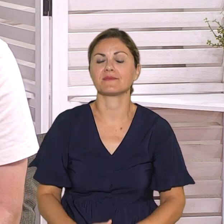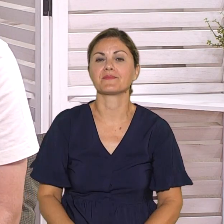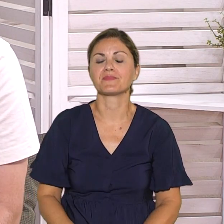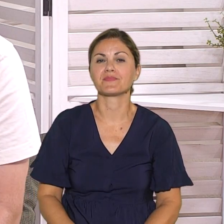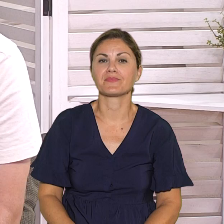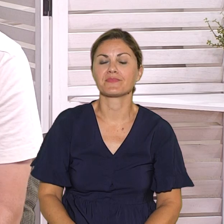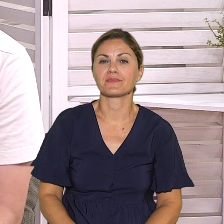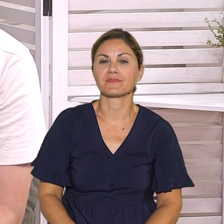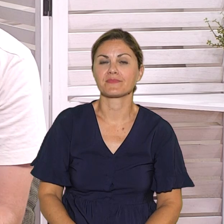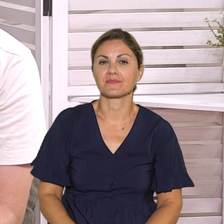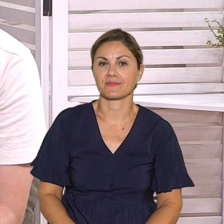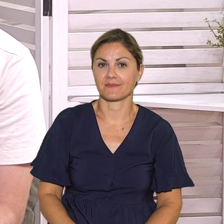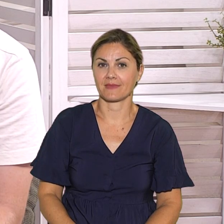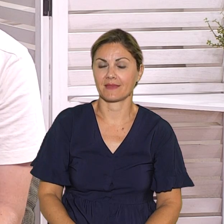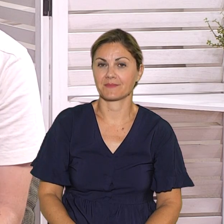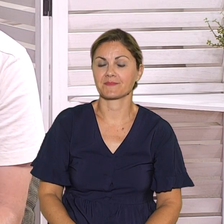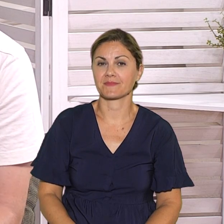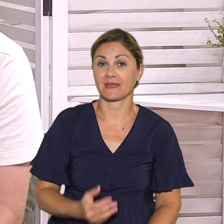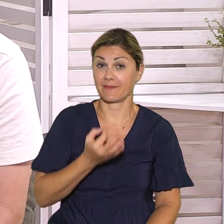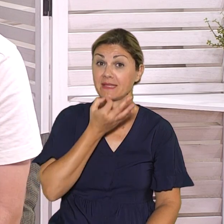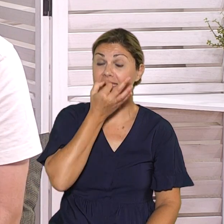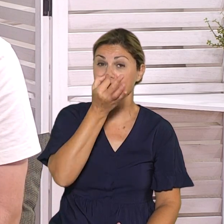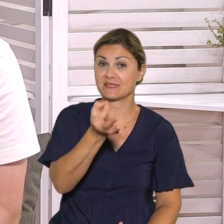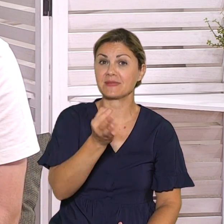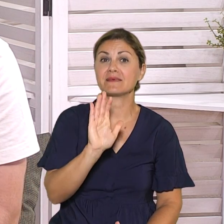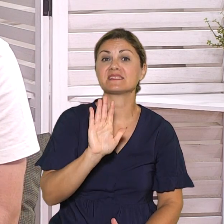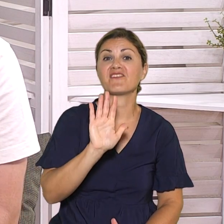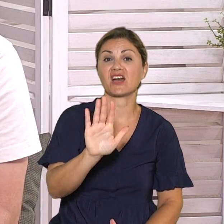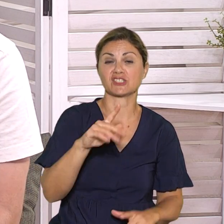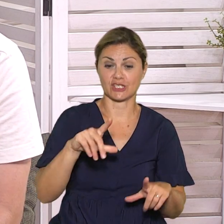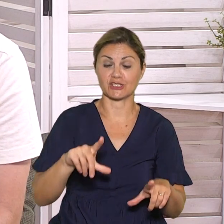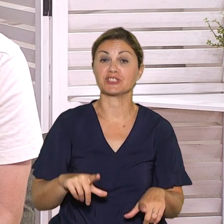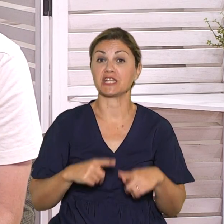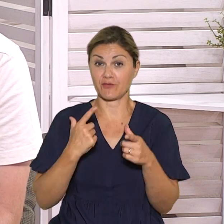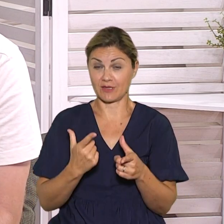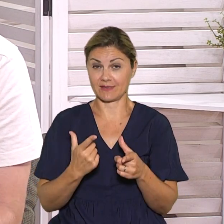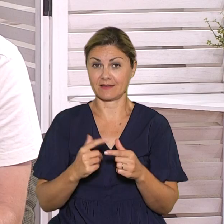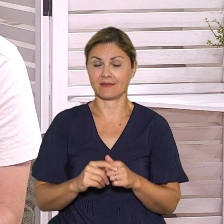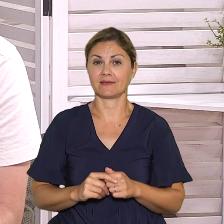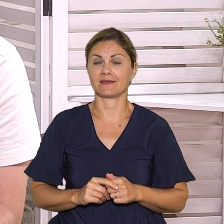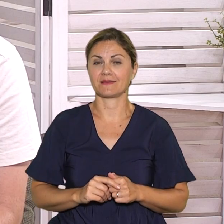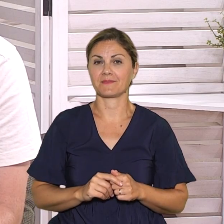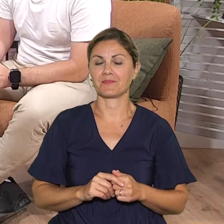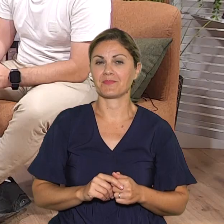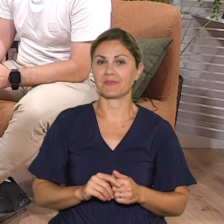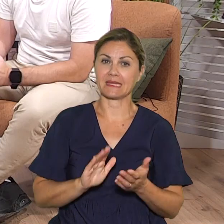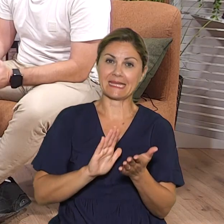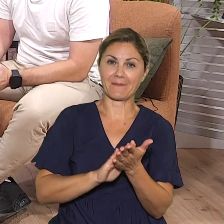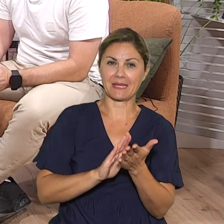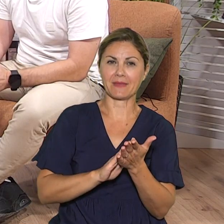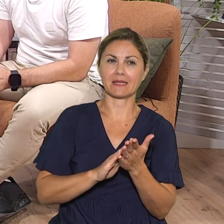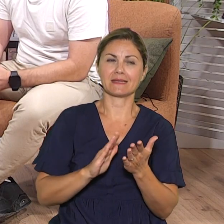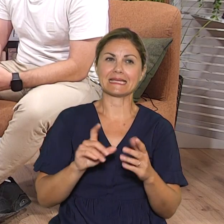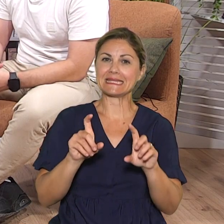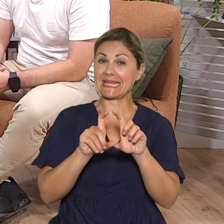Koje ćemo malo kasnije pročitati. Svakako volio bih se dotaknuti još malo vašega života. Kada govorimo o